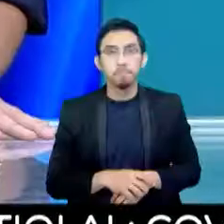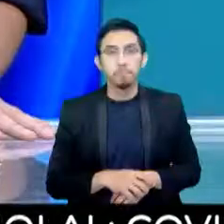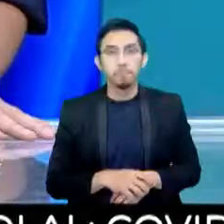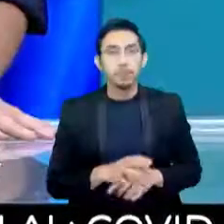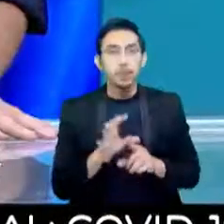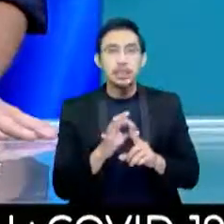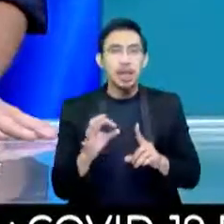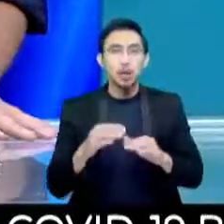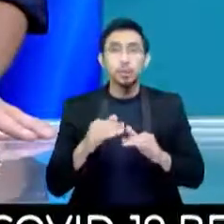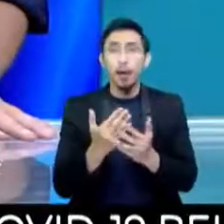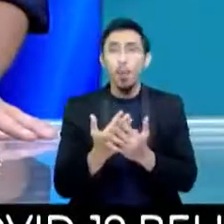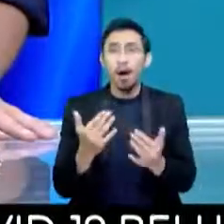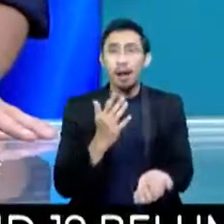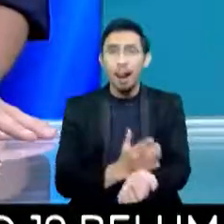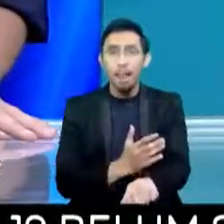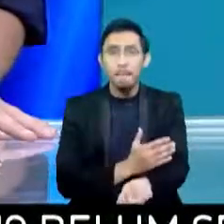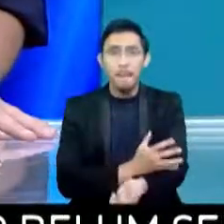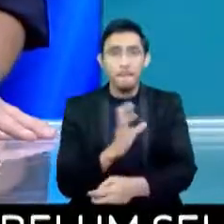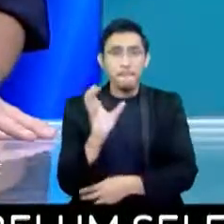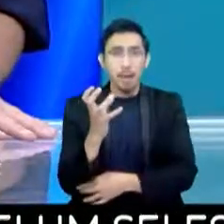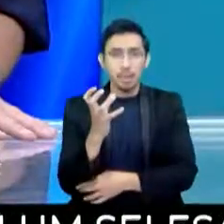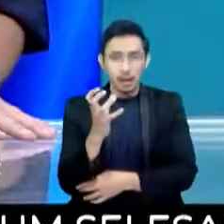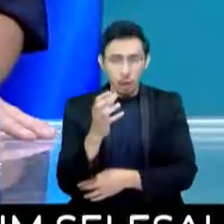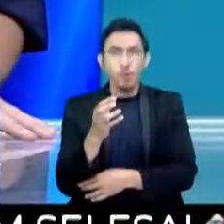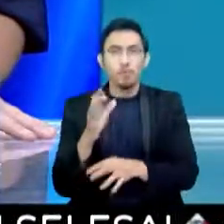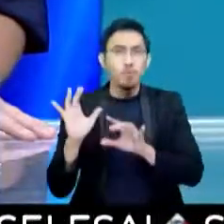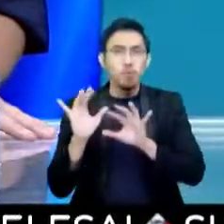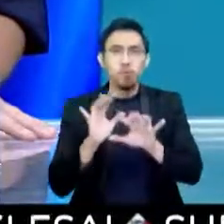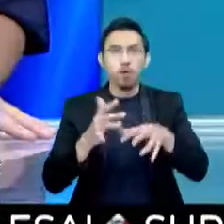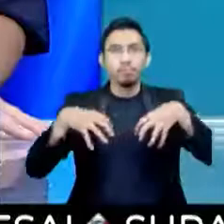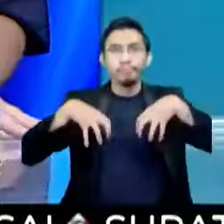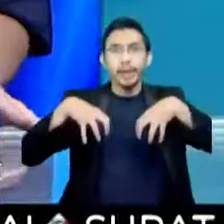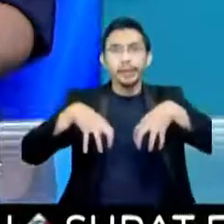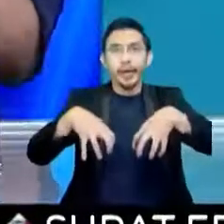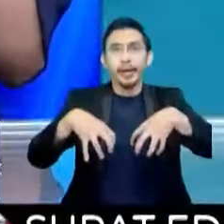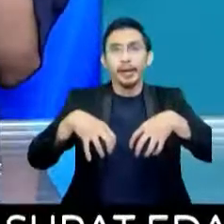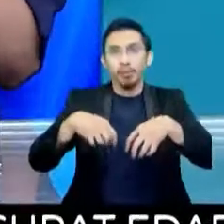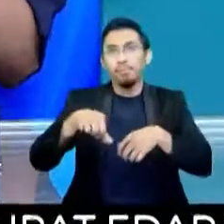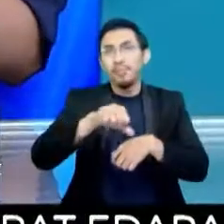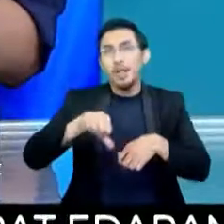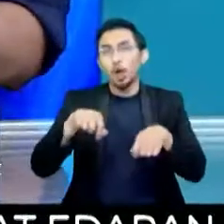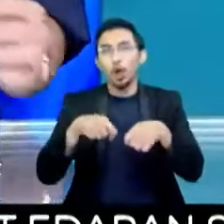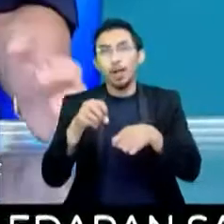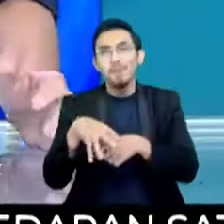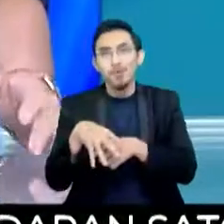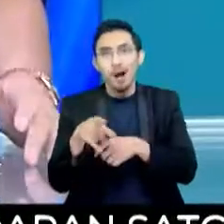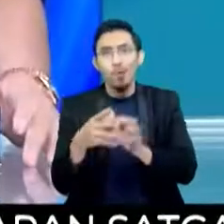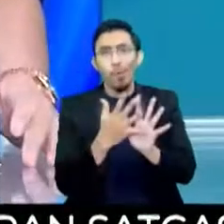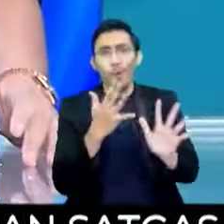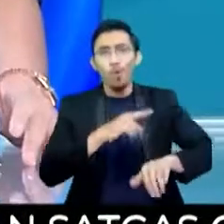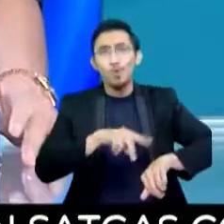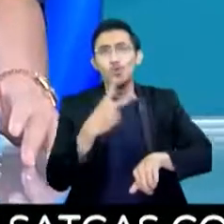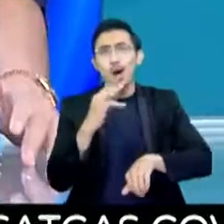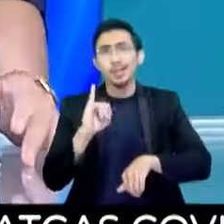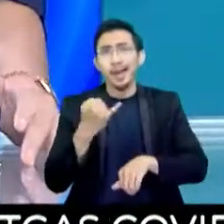pemirsa ratusan warga Lebak Banten padati bazar minyak goreng murah warga rela antre lebih dari dua jam lebih bisa beli